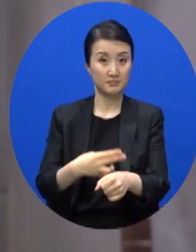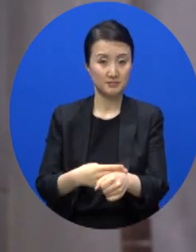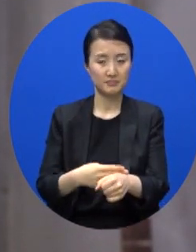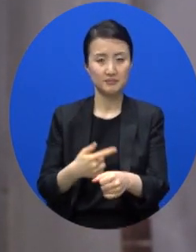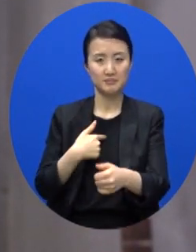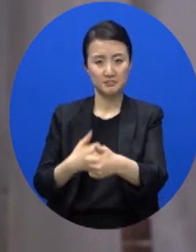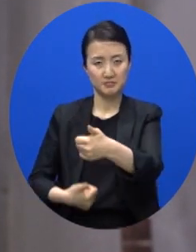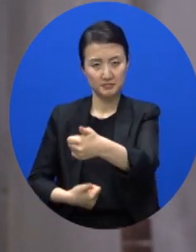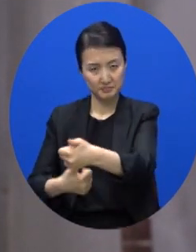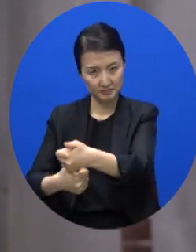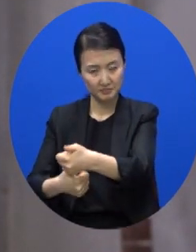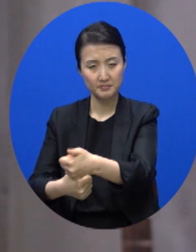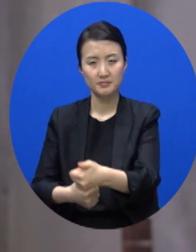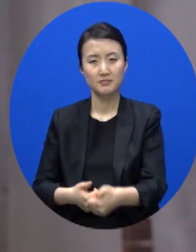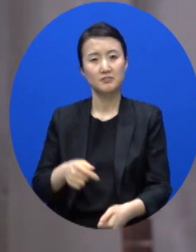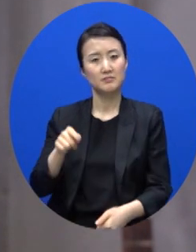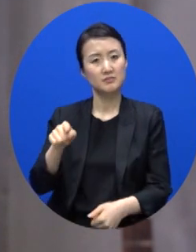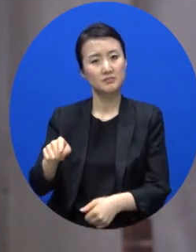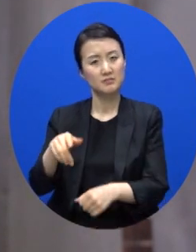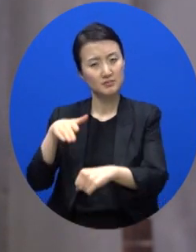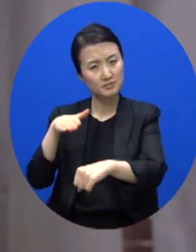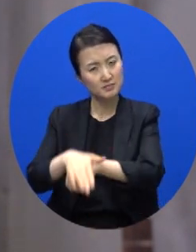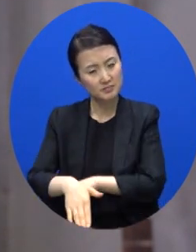그분 문화에서